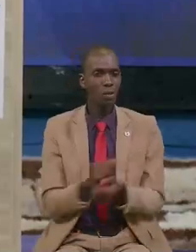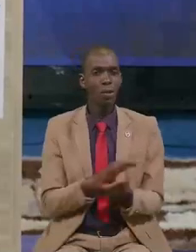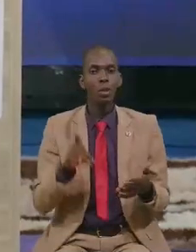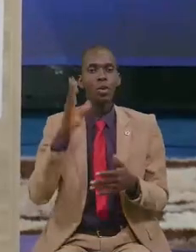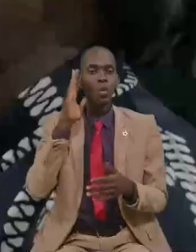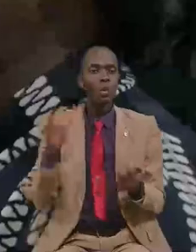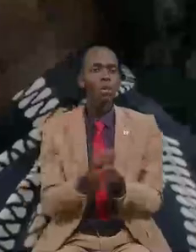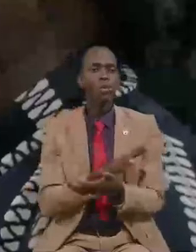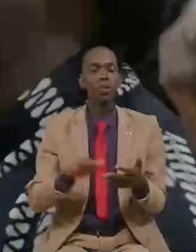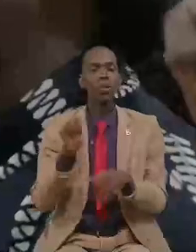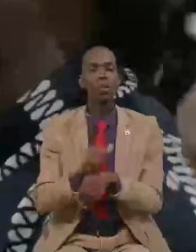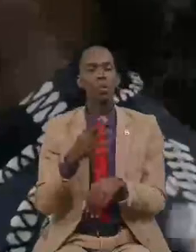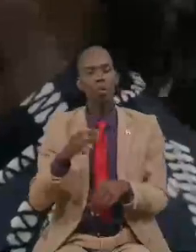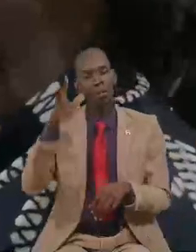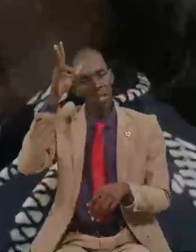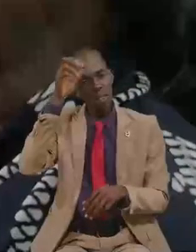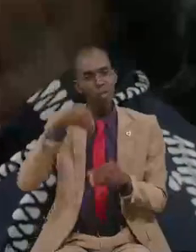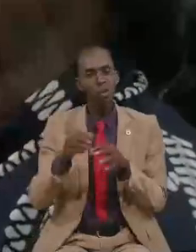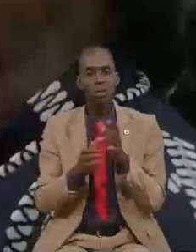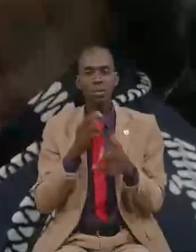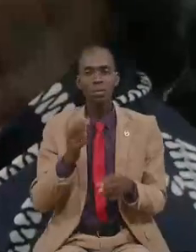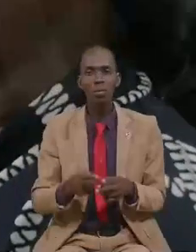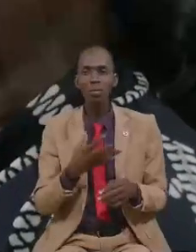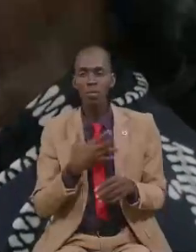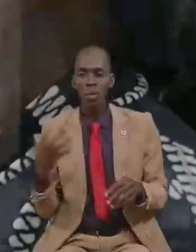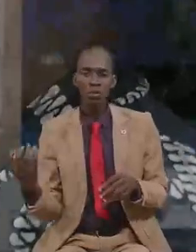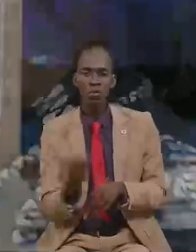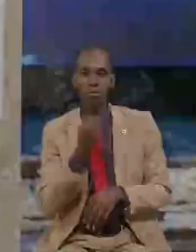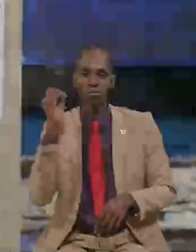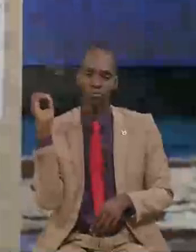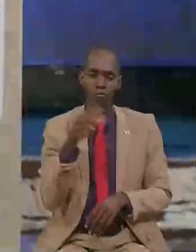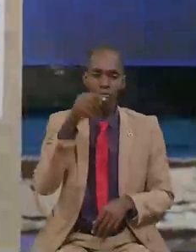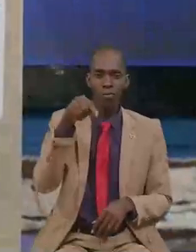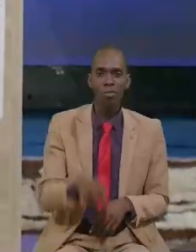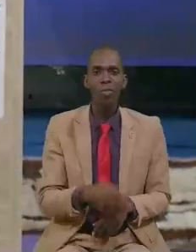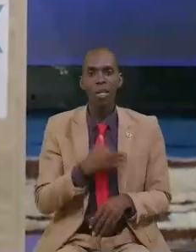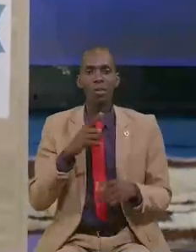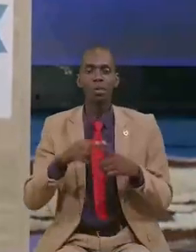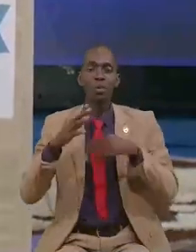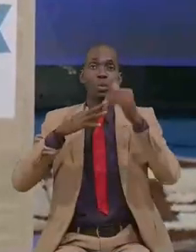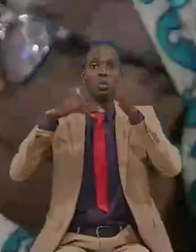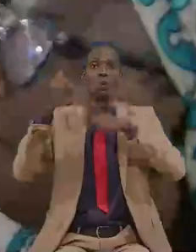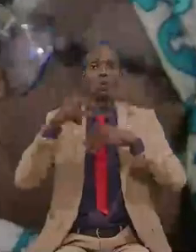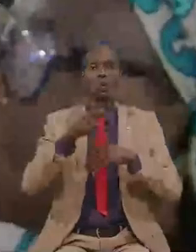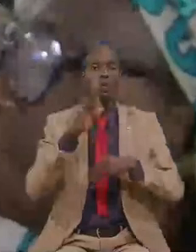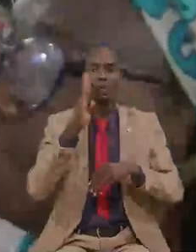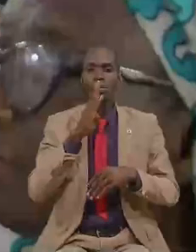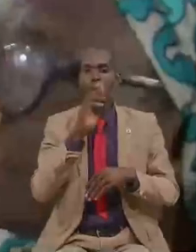vas détruire les œuvres du diable, pour renverser et pour bâtir. Tu seras un